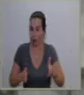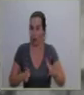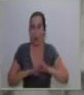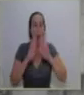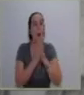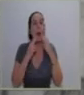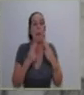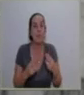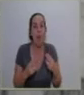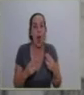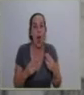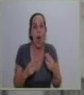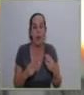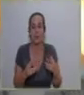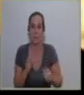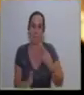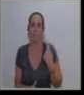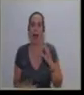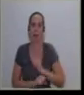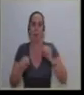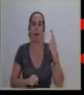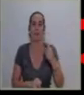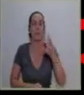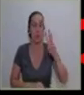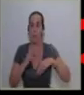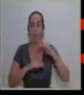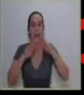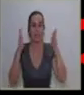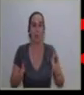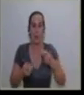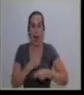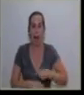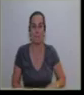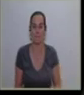כל הפתרונות בבום אחד. שלומית בונה סוכה בה.